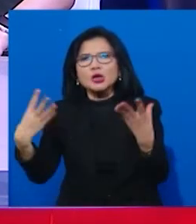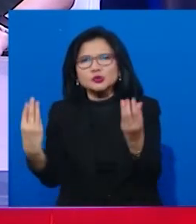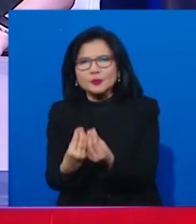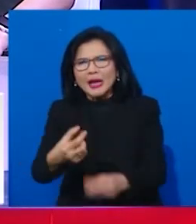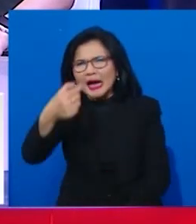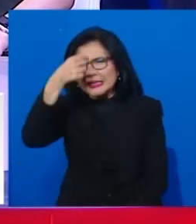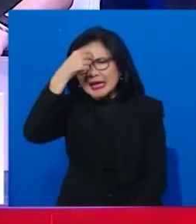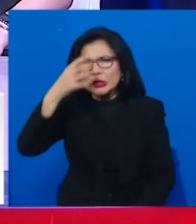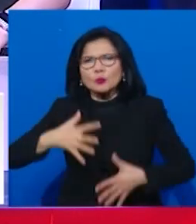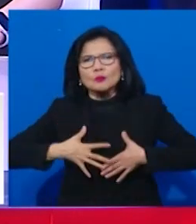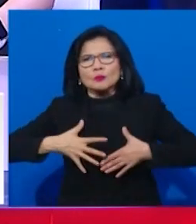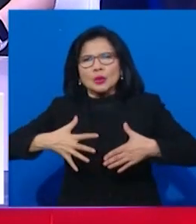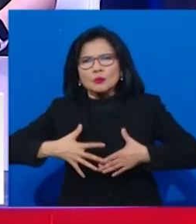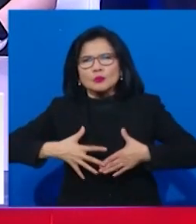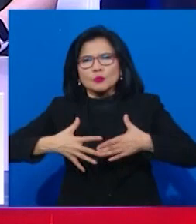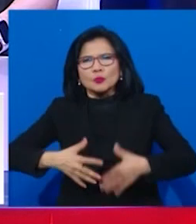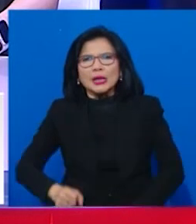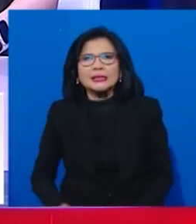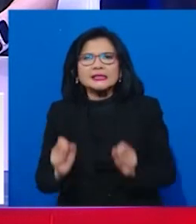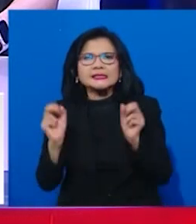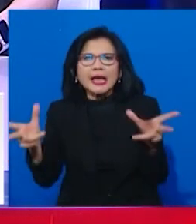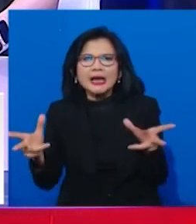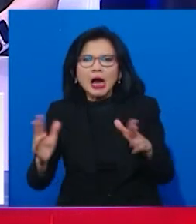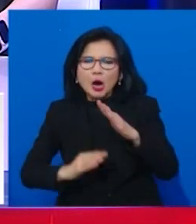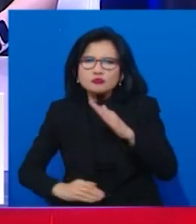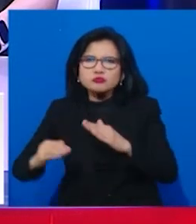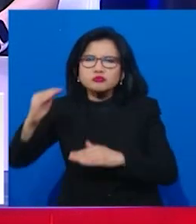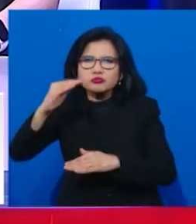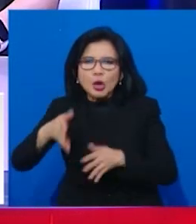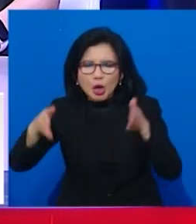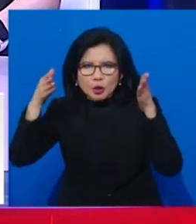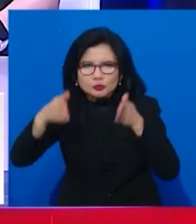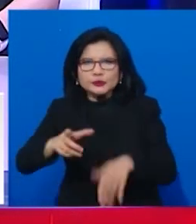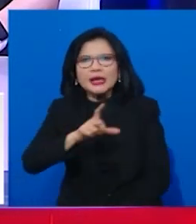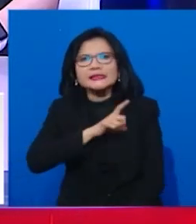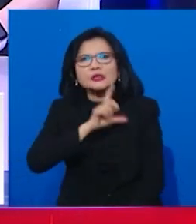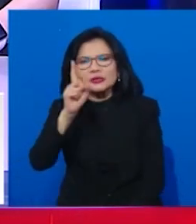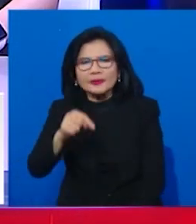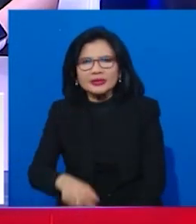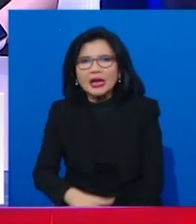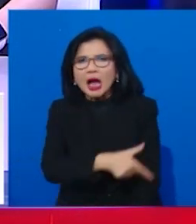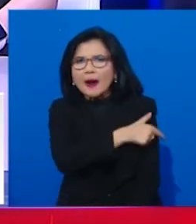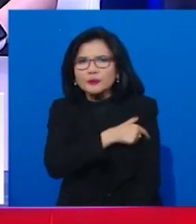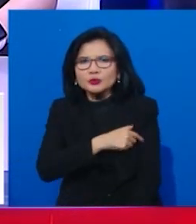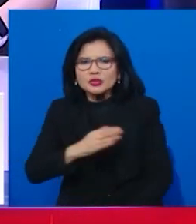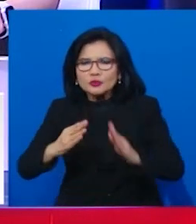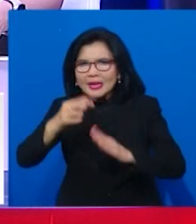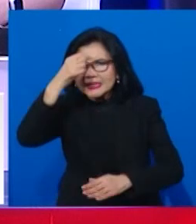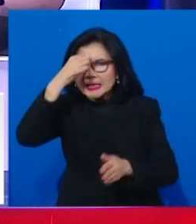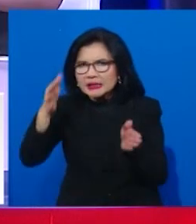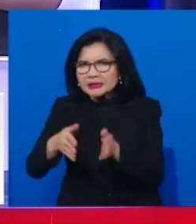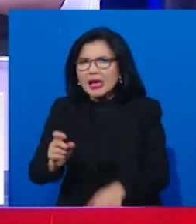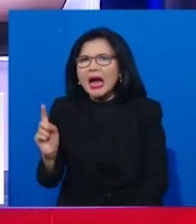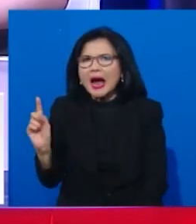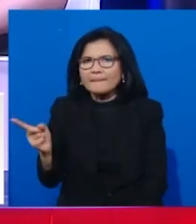infeksi saluran napas akut di Kabupaten Serang meningkat, khususnya di Kecamatan Jawilan. Menurut petugas puskesmas setempat, penyebabnya antara